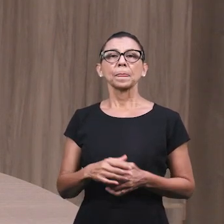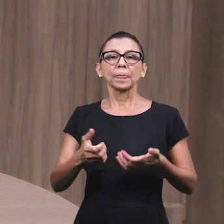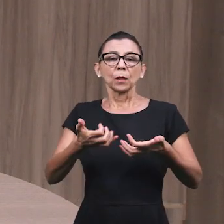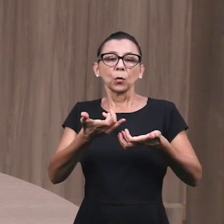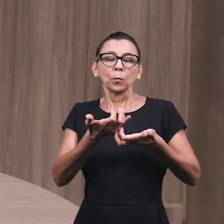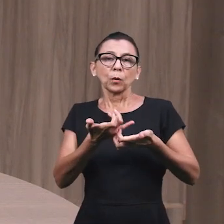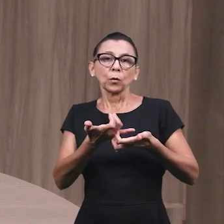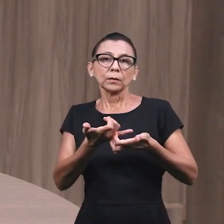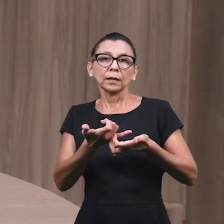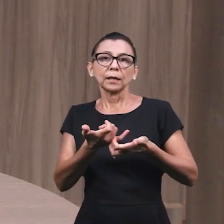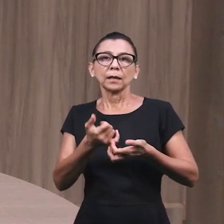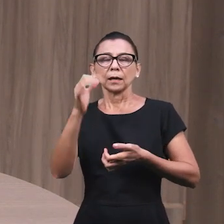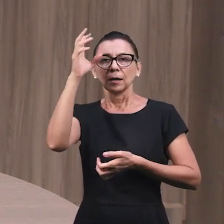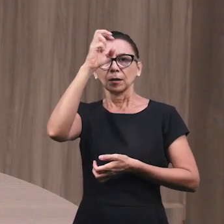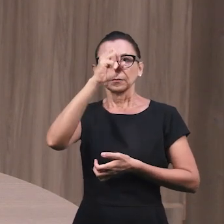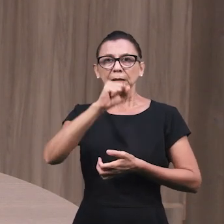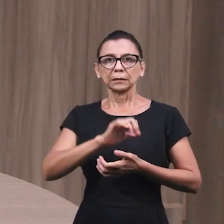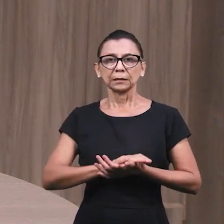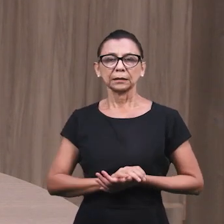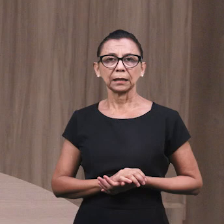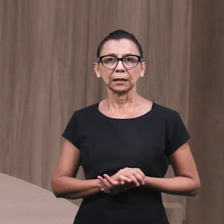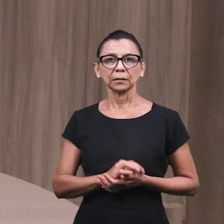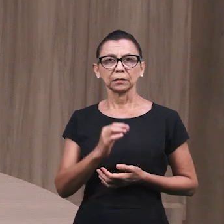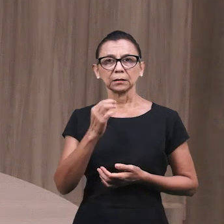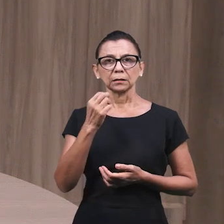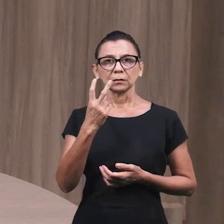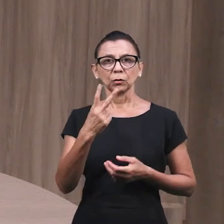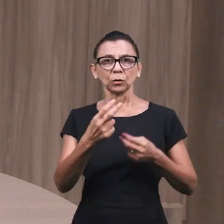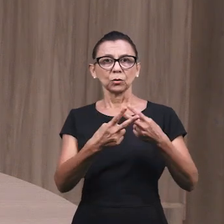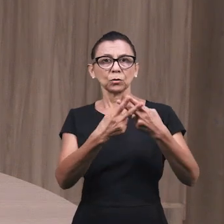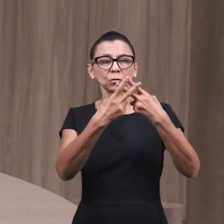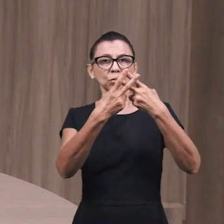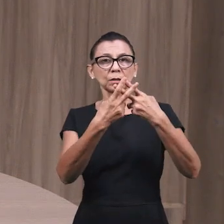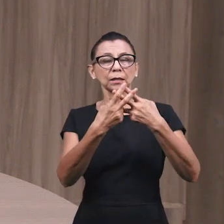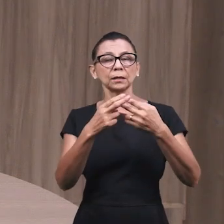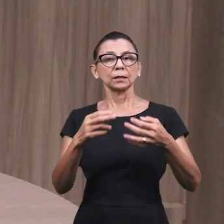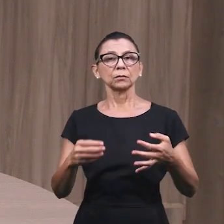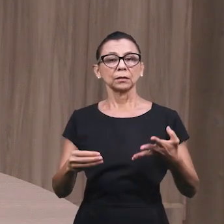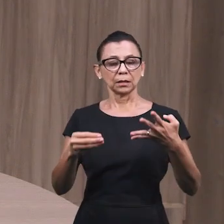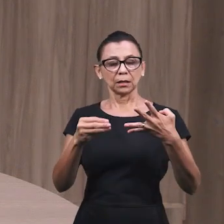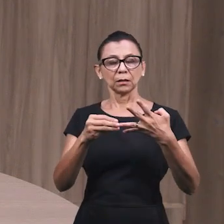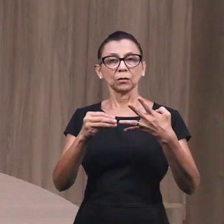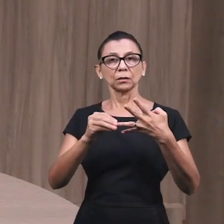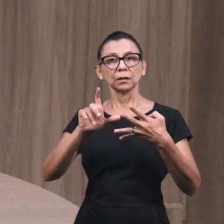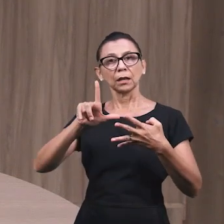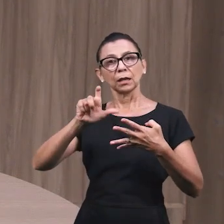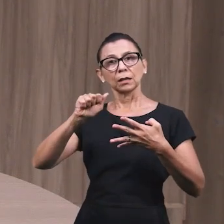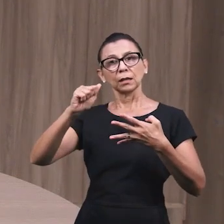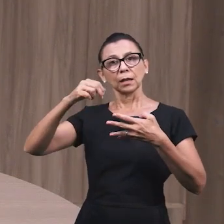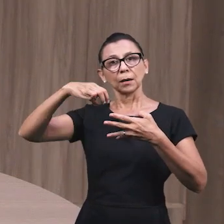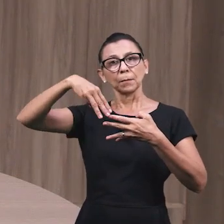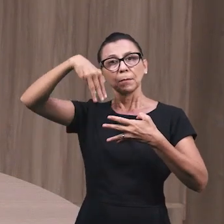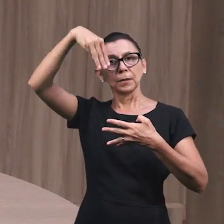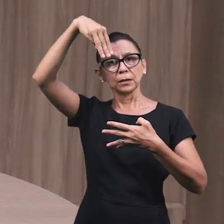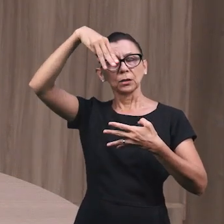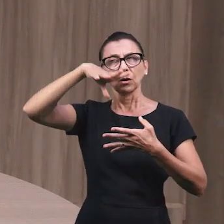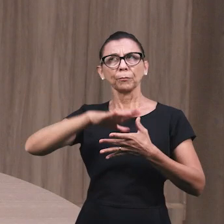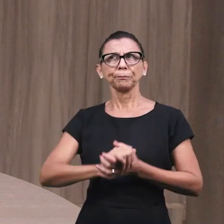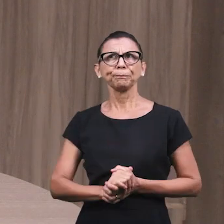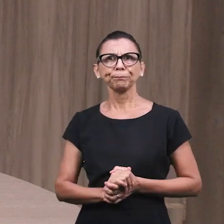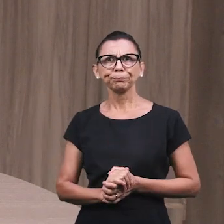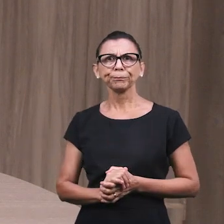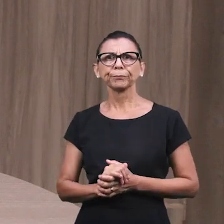clé, trois jazz. Fa, Do, Sol, tonalité La majeur. Quand nous avons